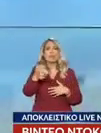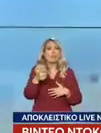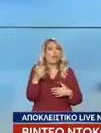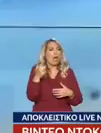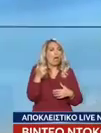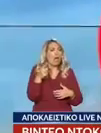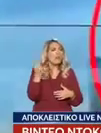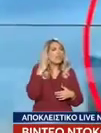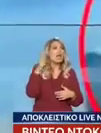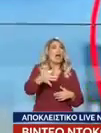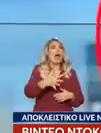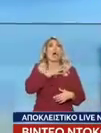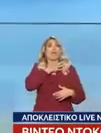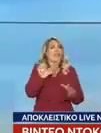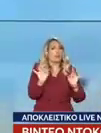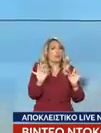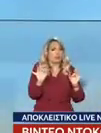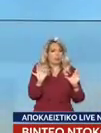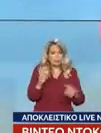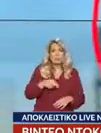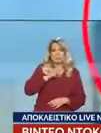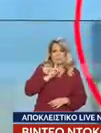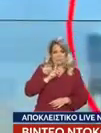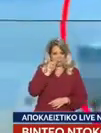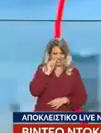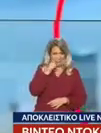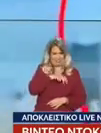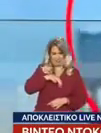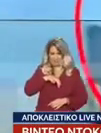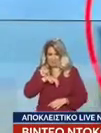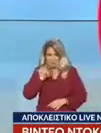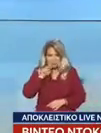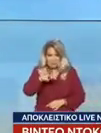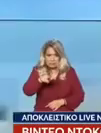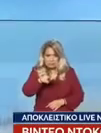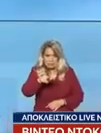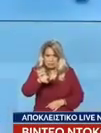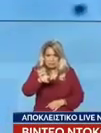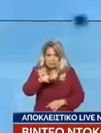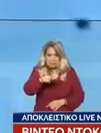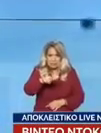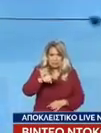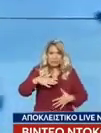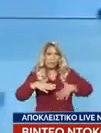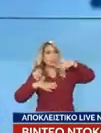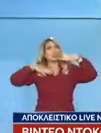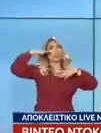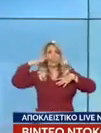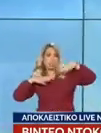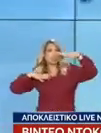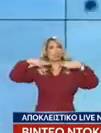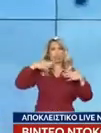κίνδυνο. Πλησιάζει, μόλις αντιλαμβάνεται πως υπάρχει μια 65χρονη γυναίκα που βυθίζεται μέσα στη θάλασσα, βγάζει τα παπούτσια όπως τα βλέπουμε